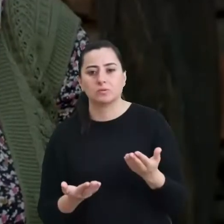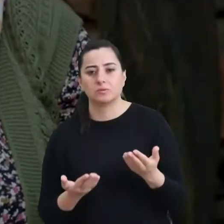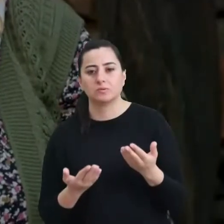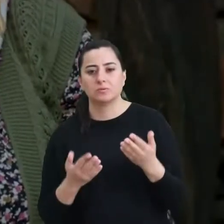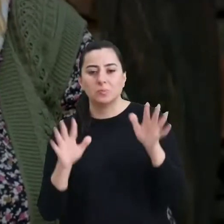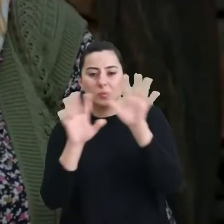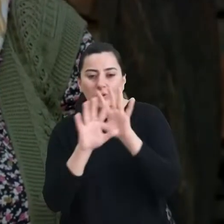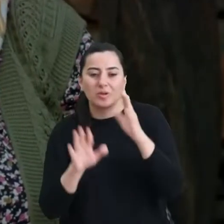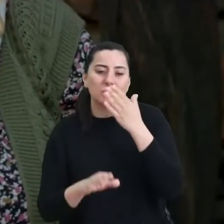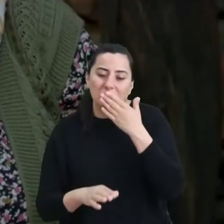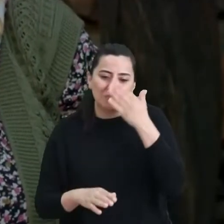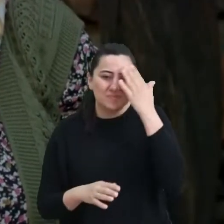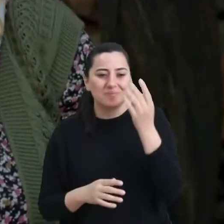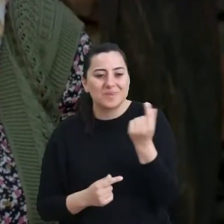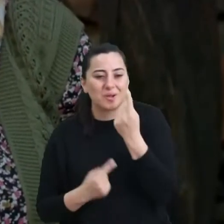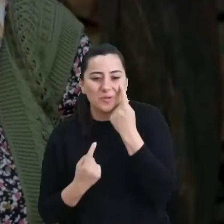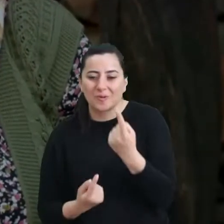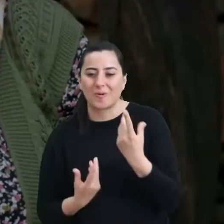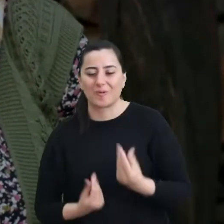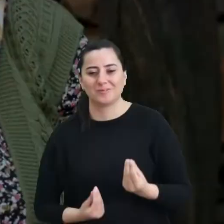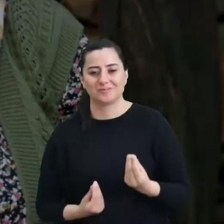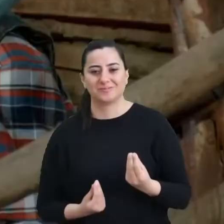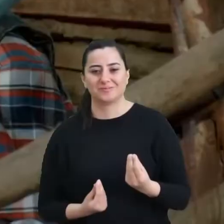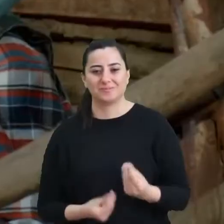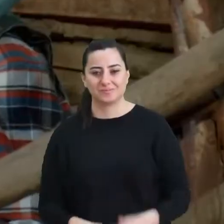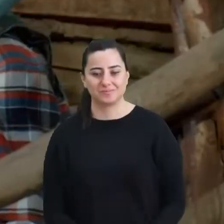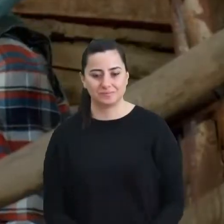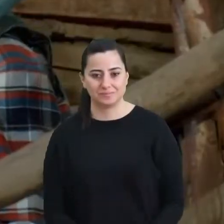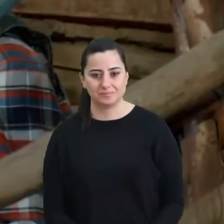bulanık mulanık olsa da ıcık görsem de yok.